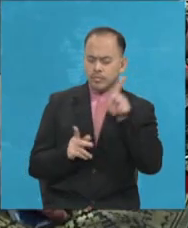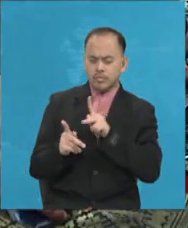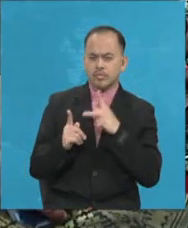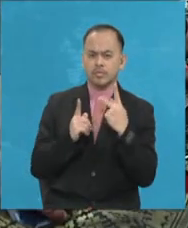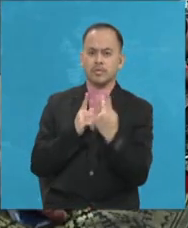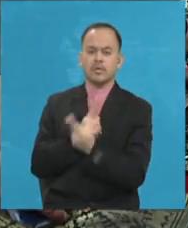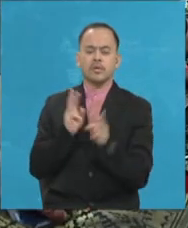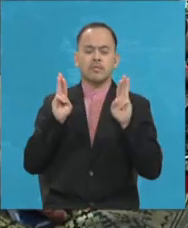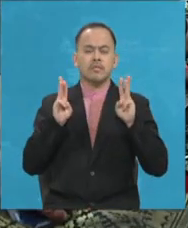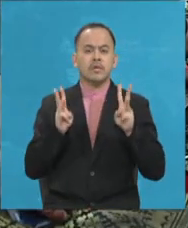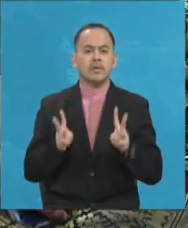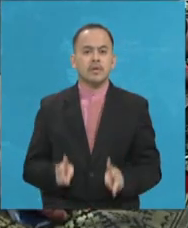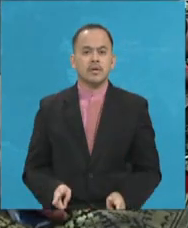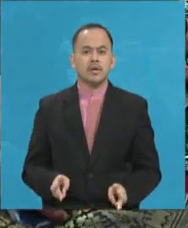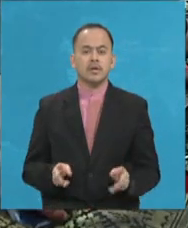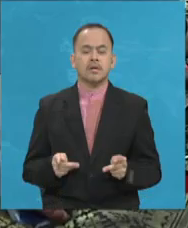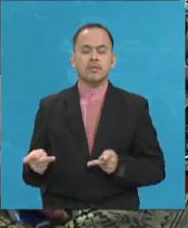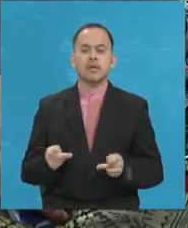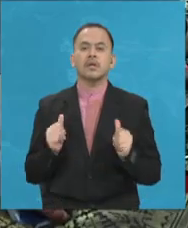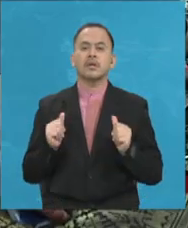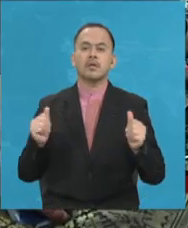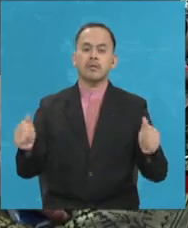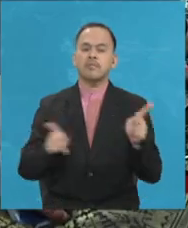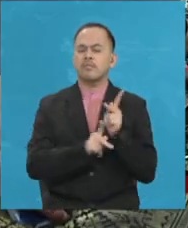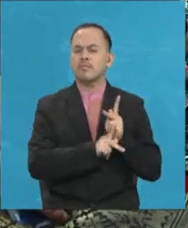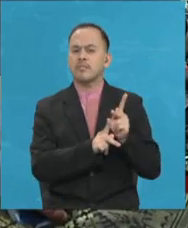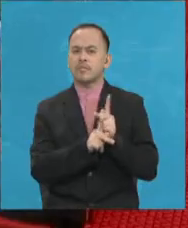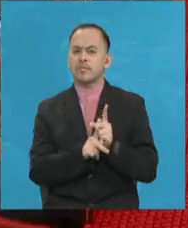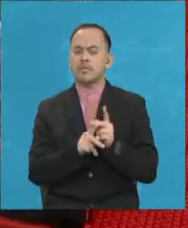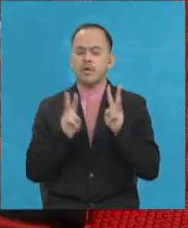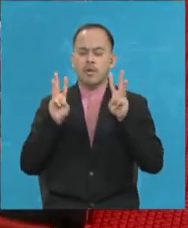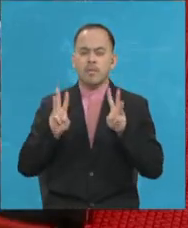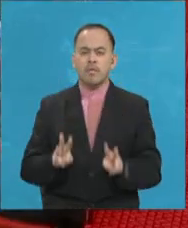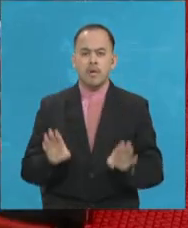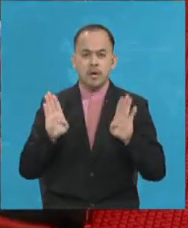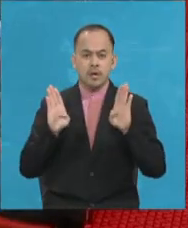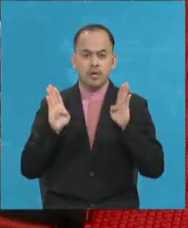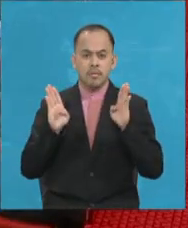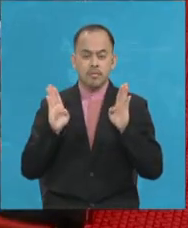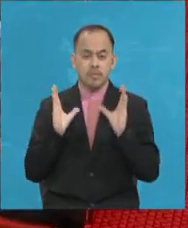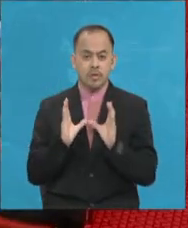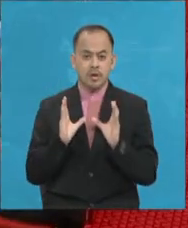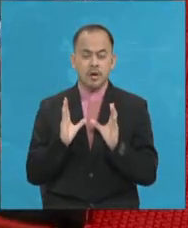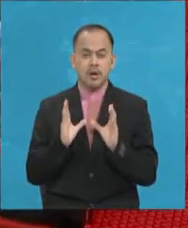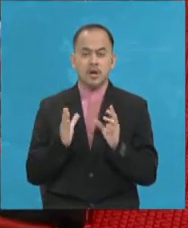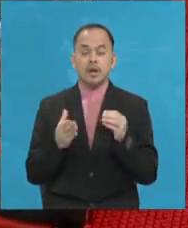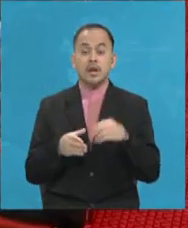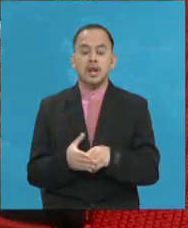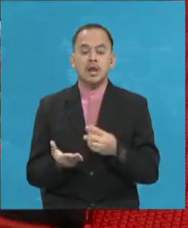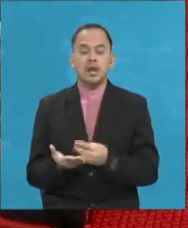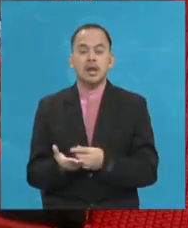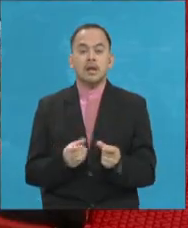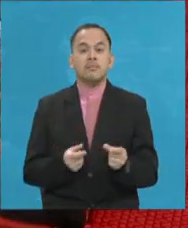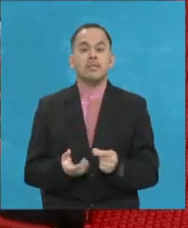warga penghematan awam di peduli warga negara Brunei Darussalam dalam kehematan gaji hari